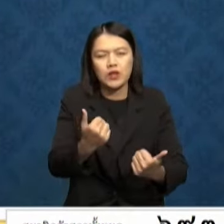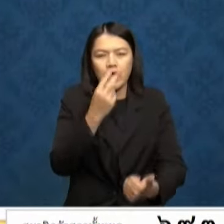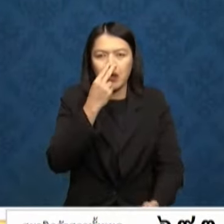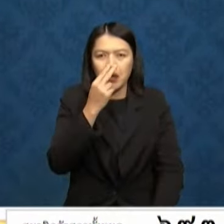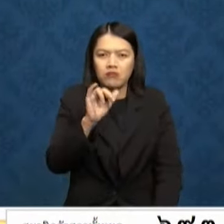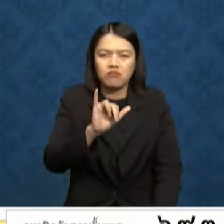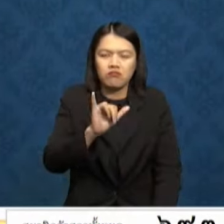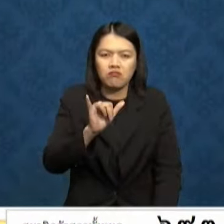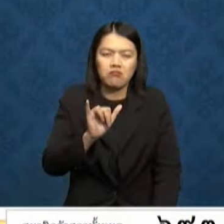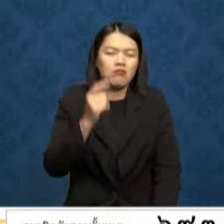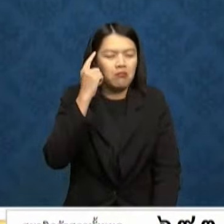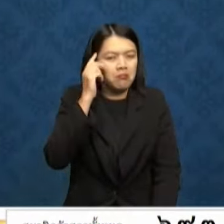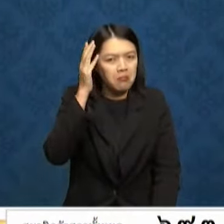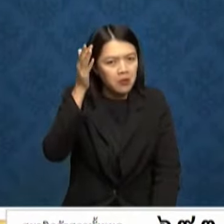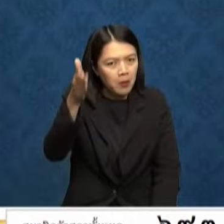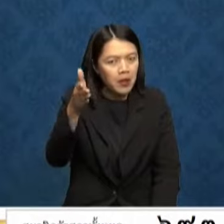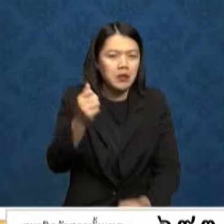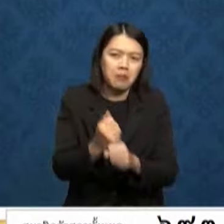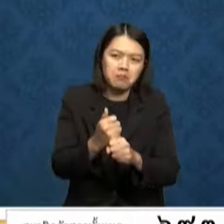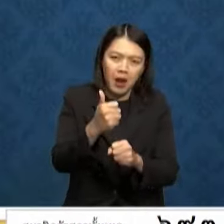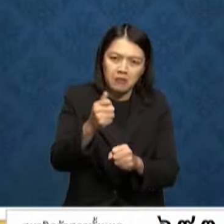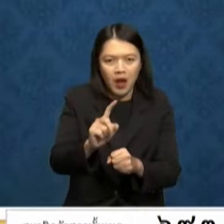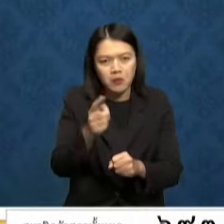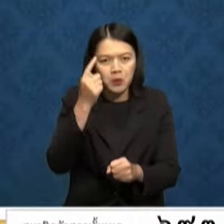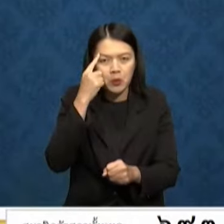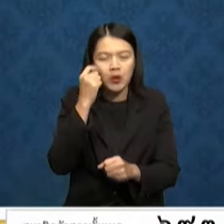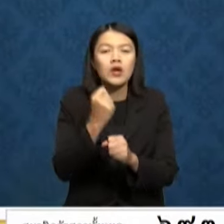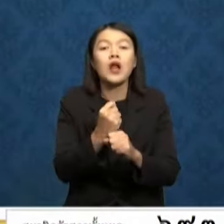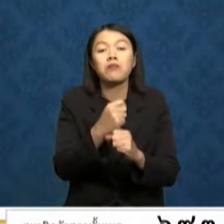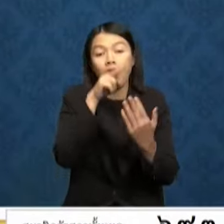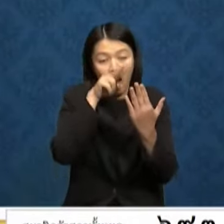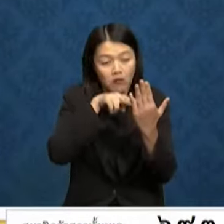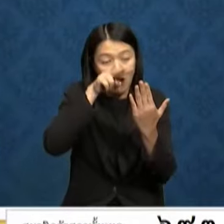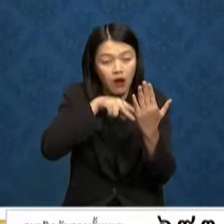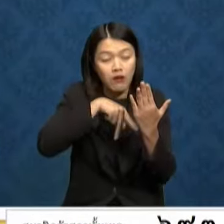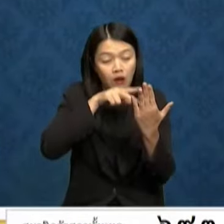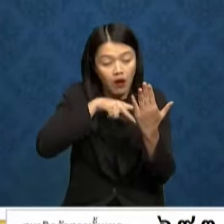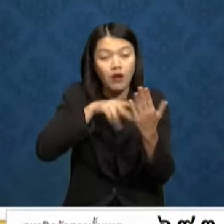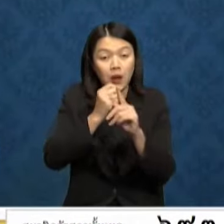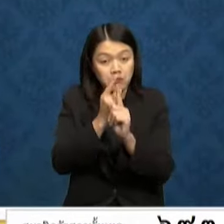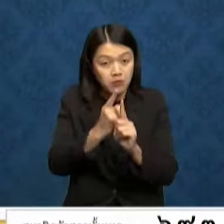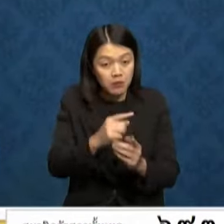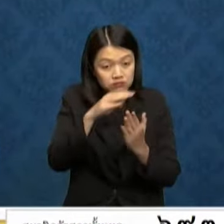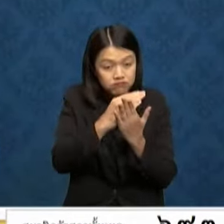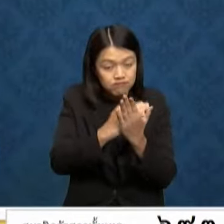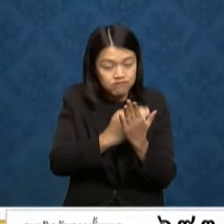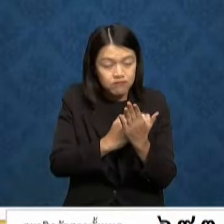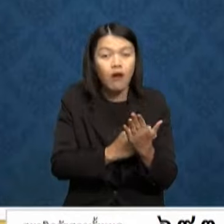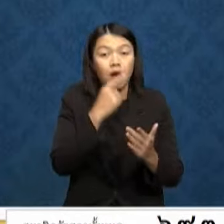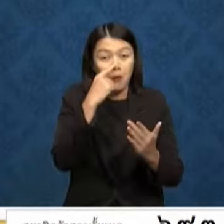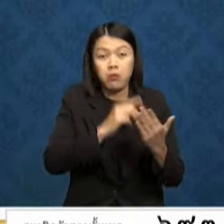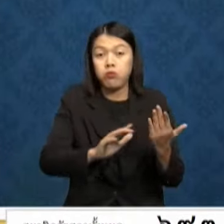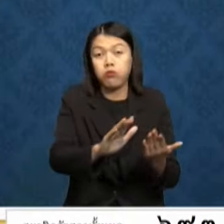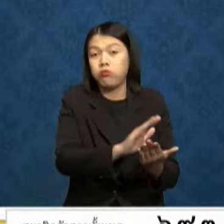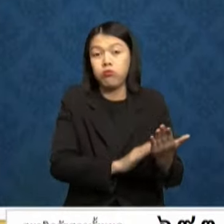เห็นว่าจะหวังผลประการใดหากท่านทำตามที่ท่านอ่านคำแถลงทั้งหลายในสภาแห่งนี้ประเทศ